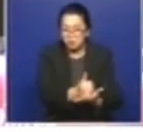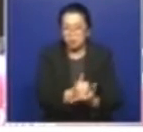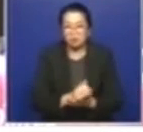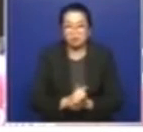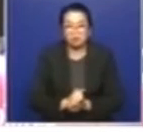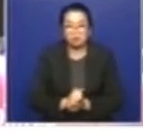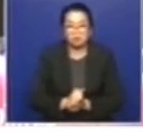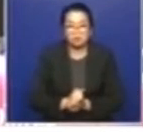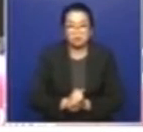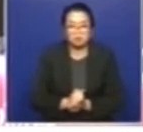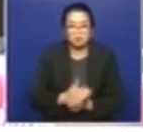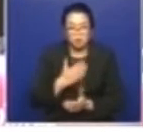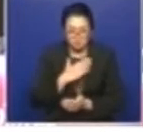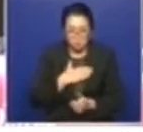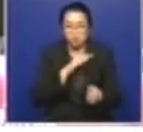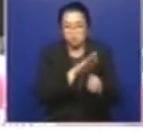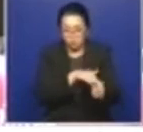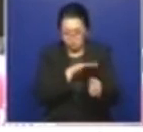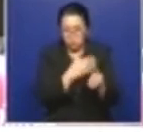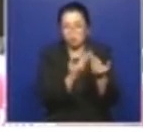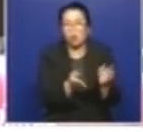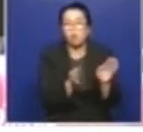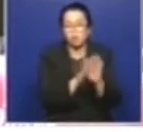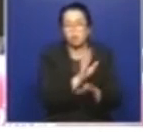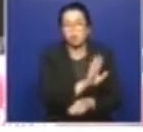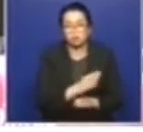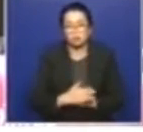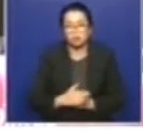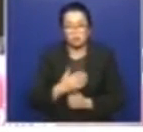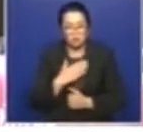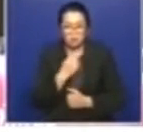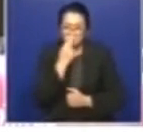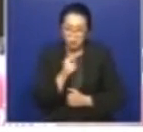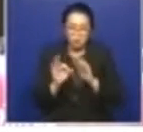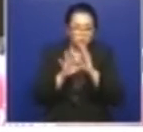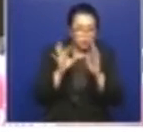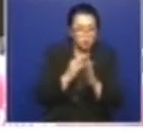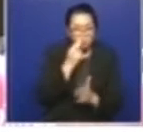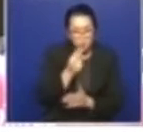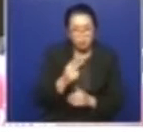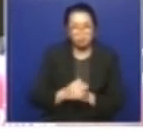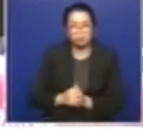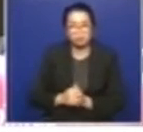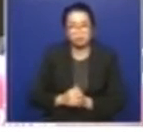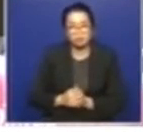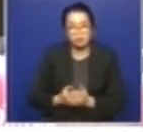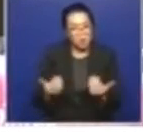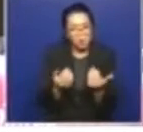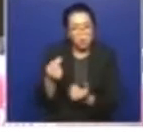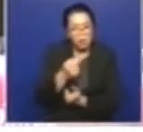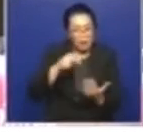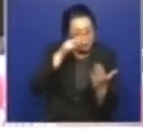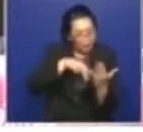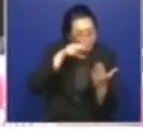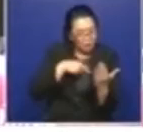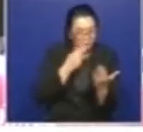ผมสงสารครอบครัวท่านนะผมดูโซเชียลทุกครั้งถ้าเป็นลูกเป็นหลานอ่านผ